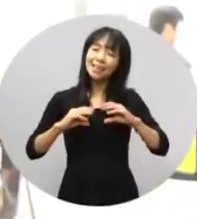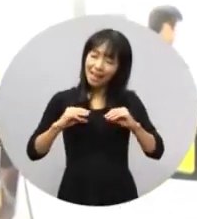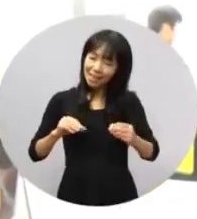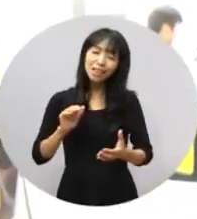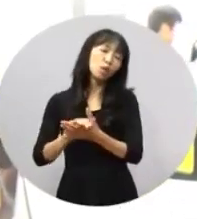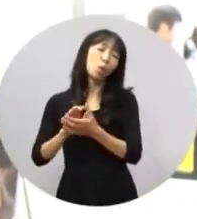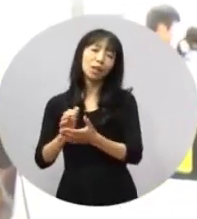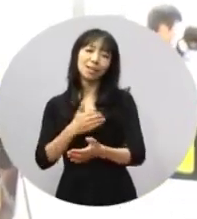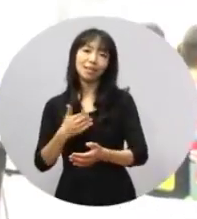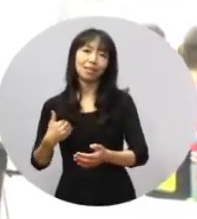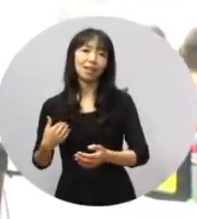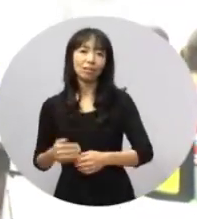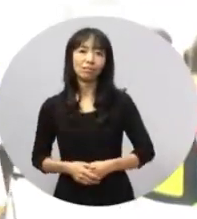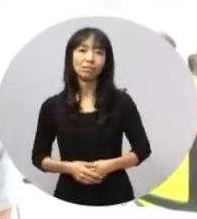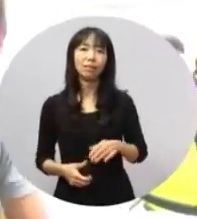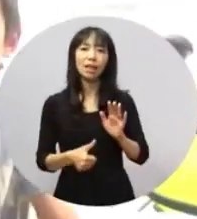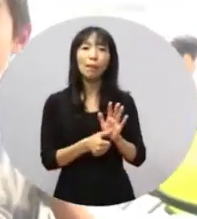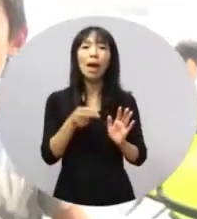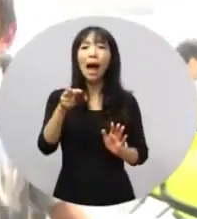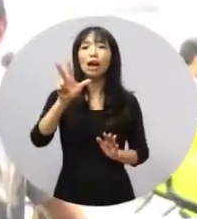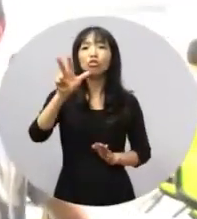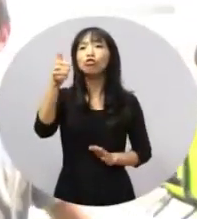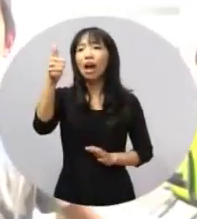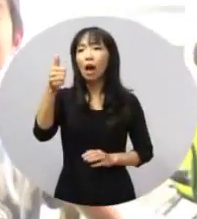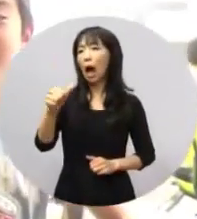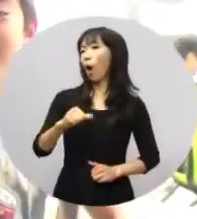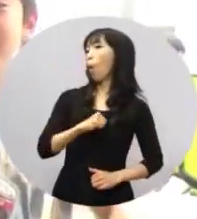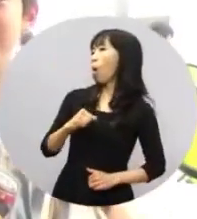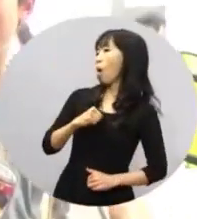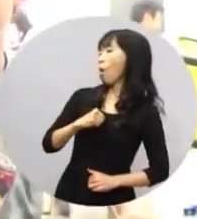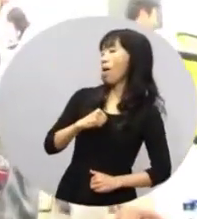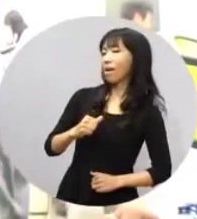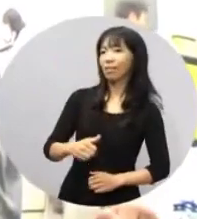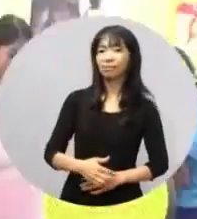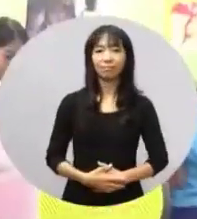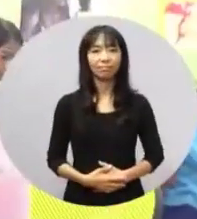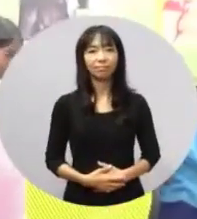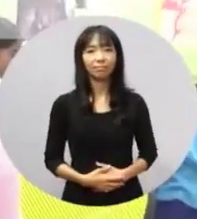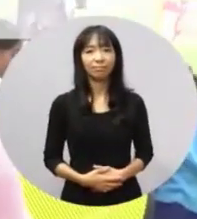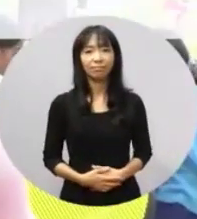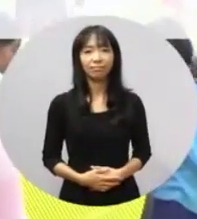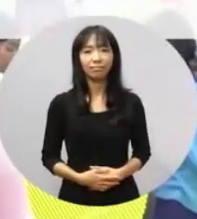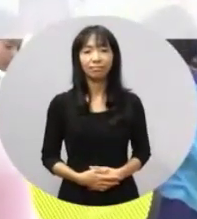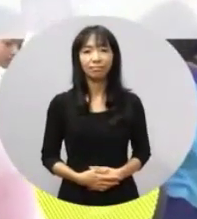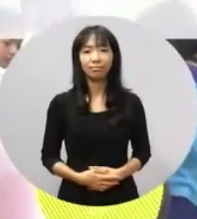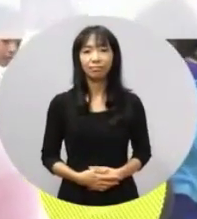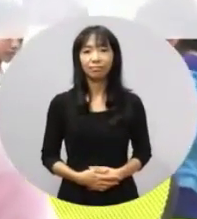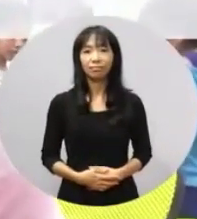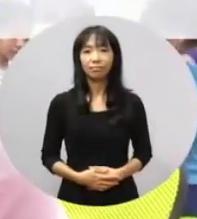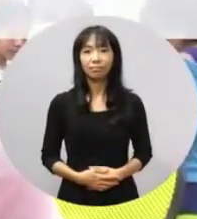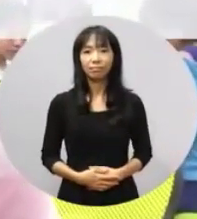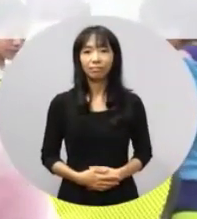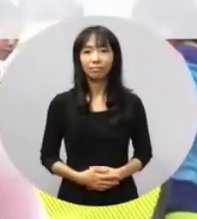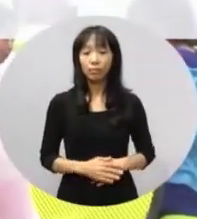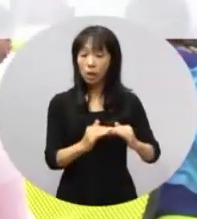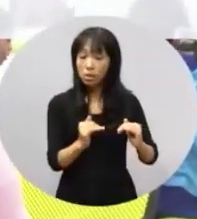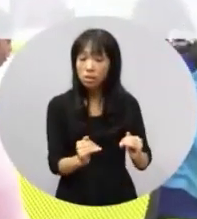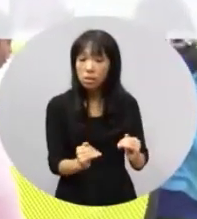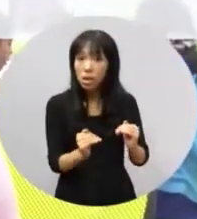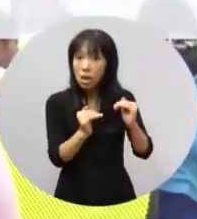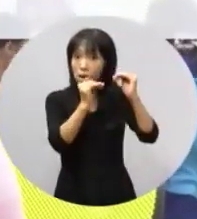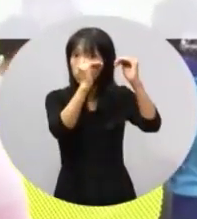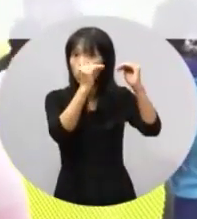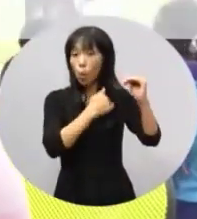優しへともだけ春田とくらいああああああああではサマースクールを通して